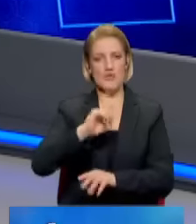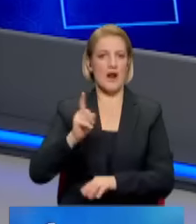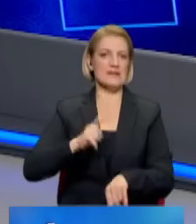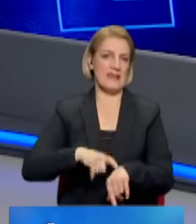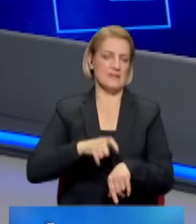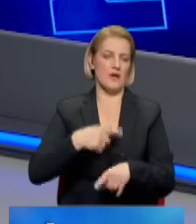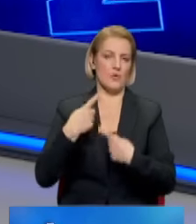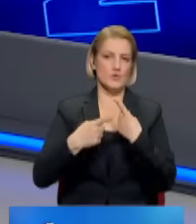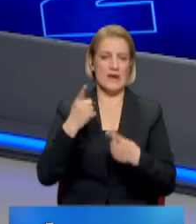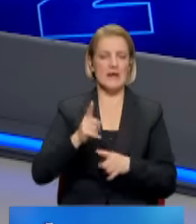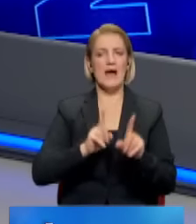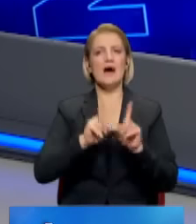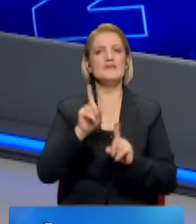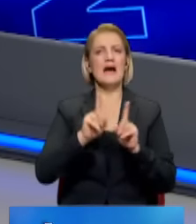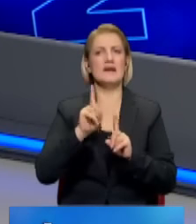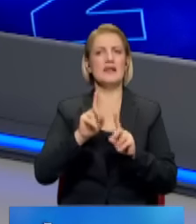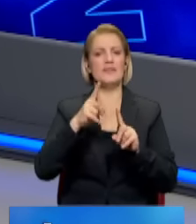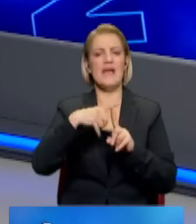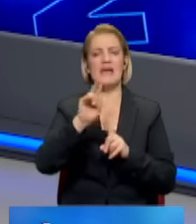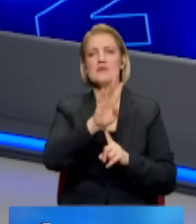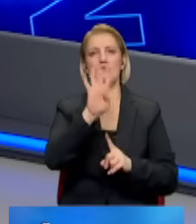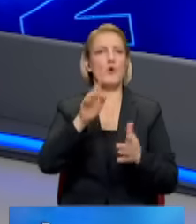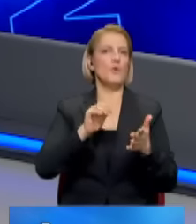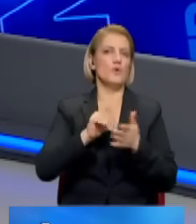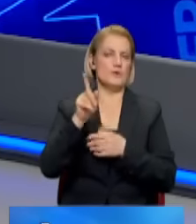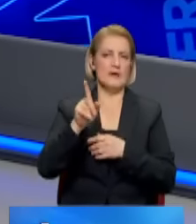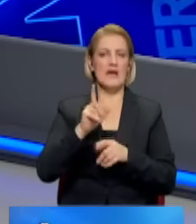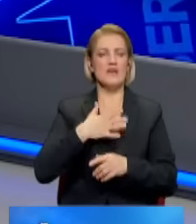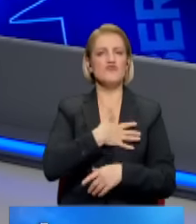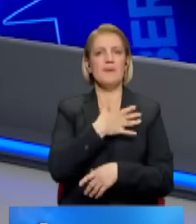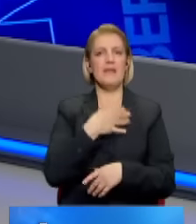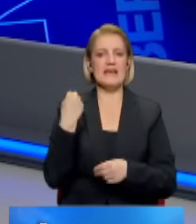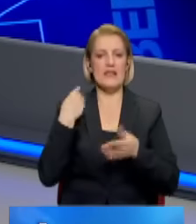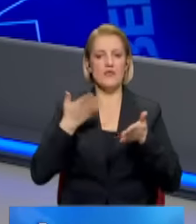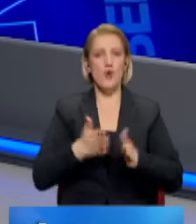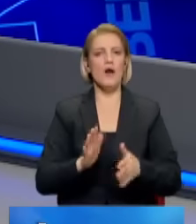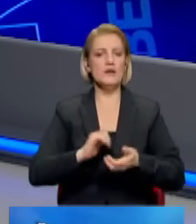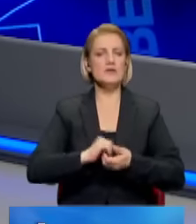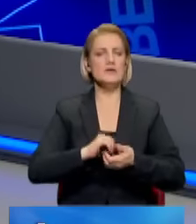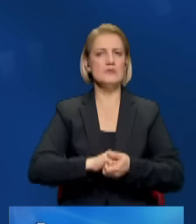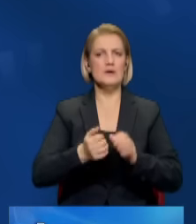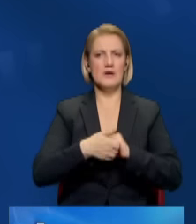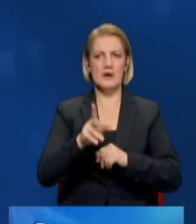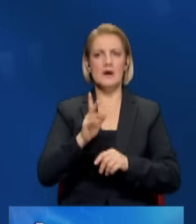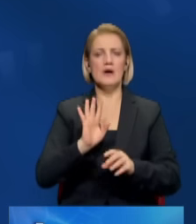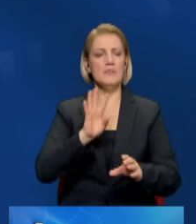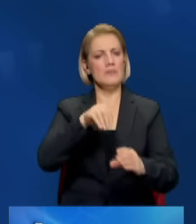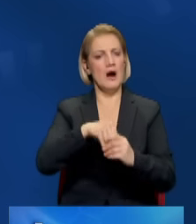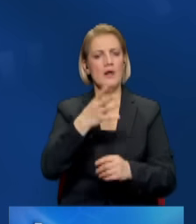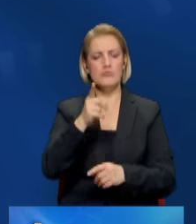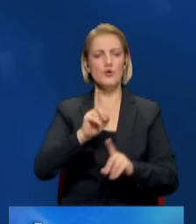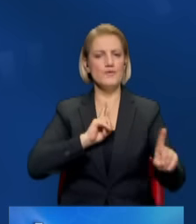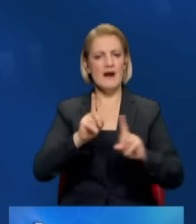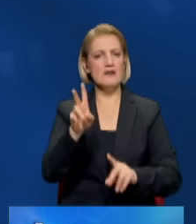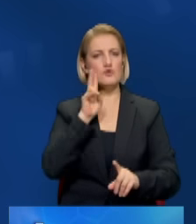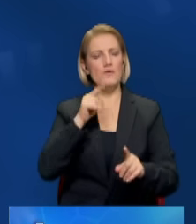başka internet haber sitesi manşeti için şimdi T24'e gideceğiz. CHP'den Yeni Doğan Çetesi açıklaması. Müdahillik talebimiz var. Bu